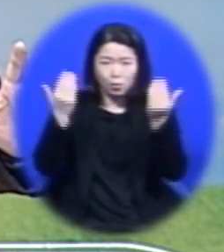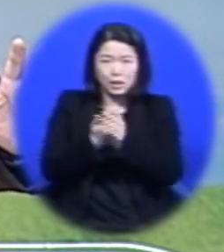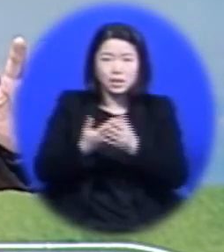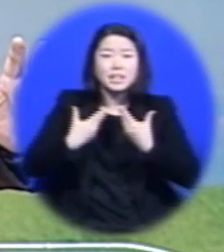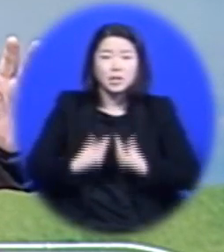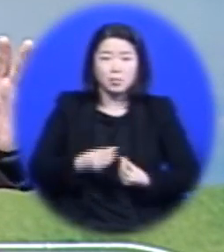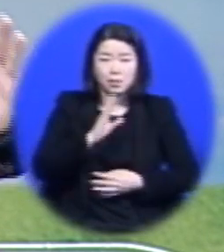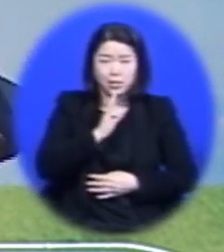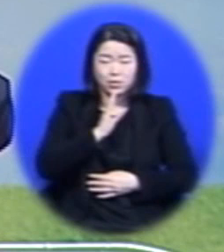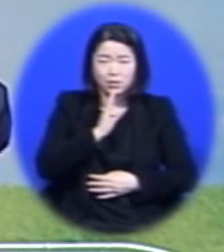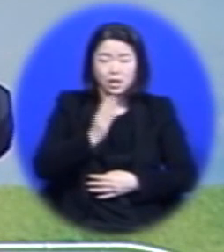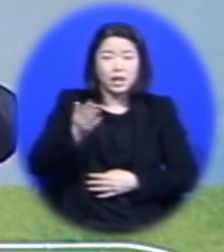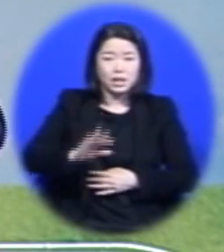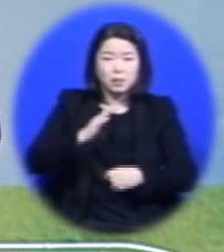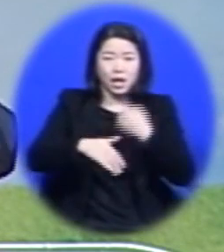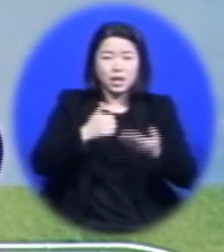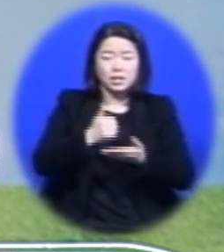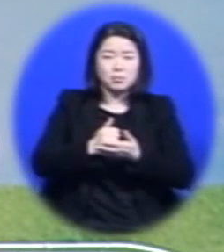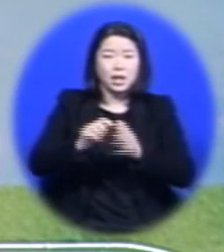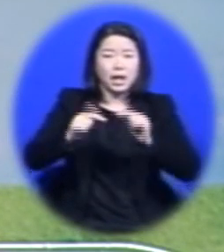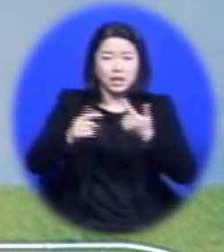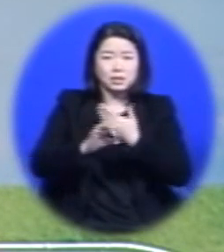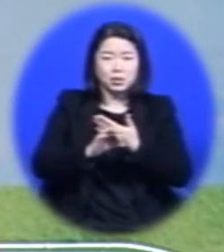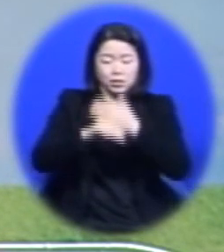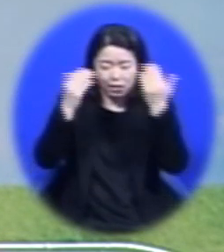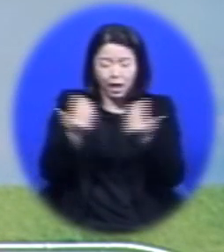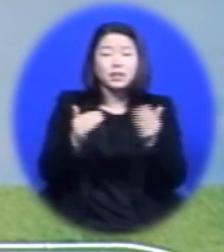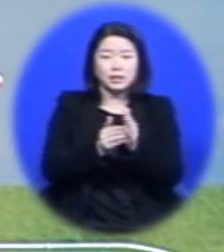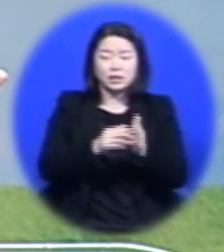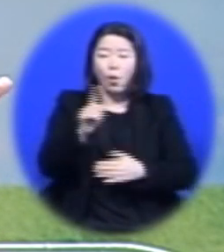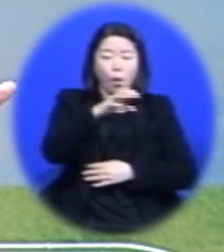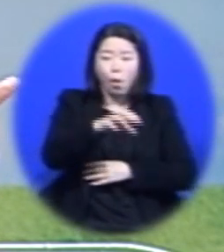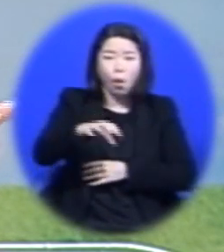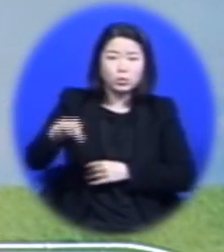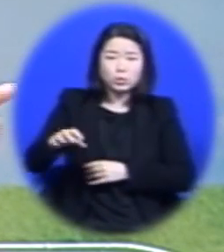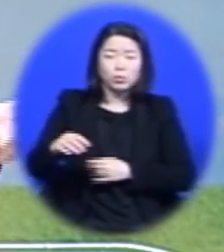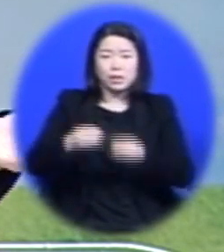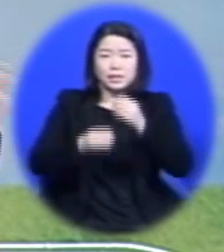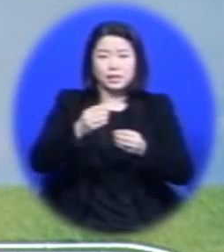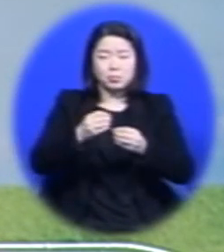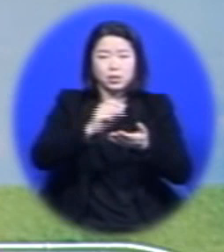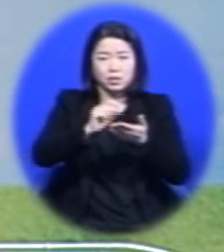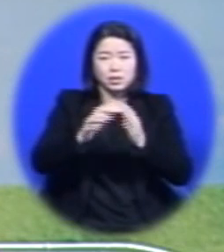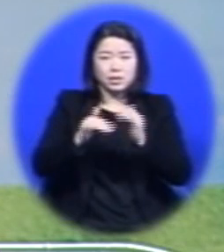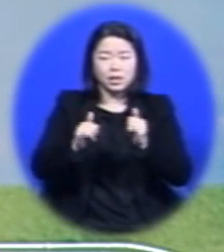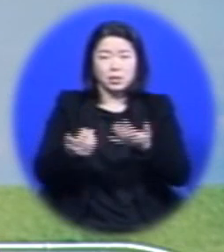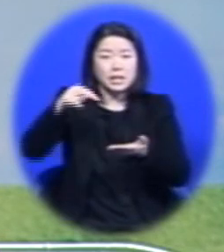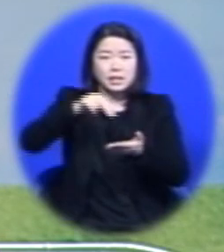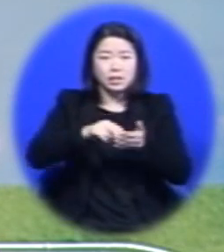입니다 하나님만 아니시라면 끝이 에어 어디도 이 시편 기자가 다시 일어날 소망이 없습니다